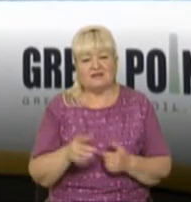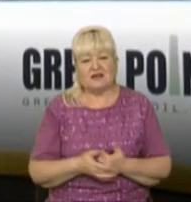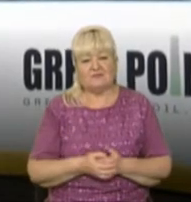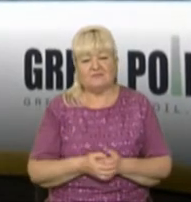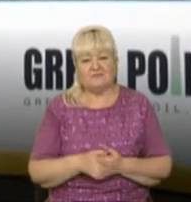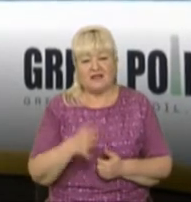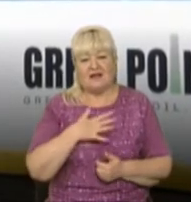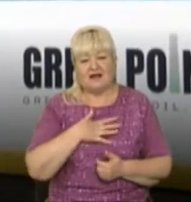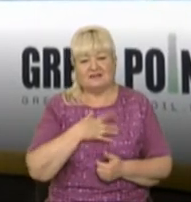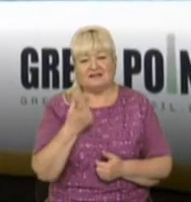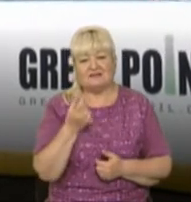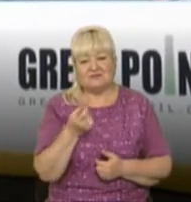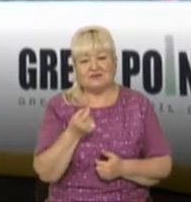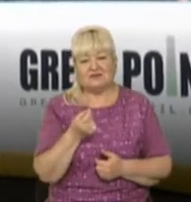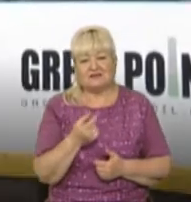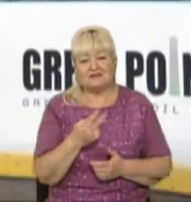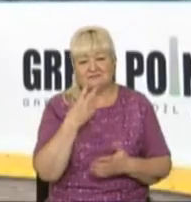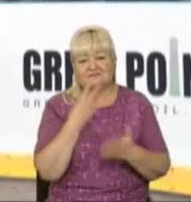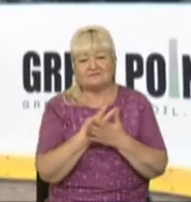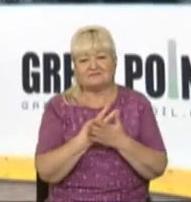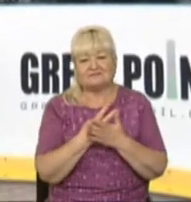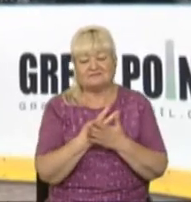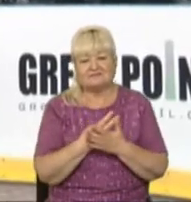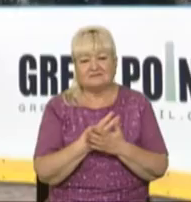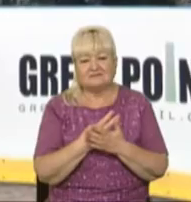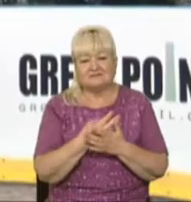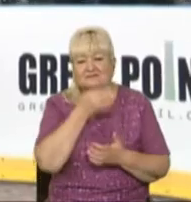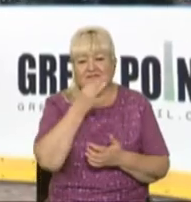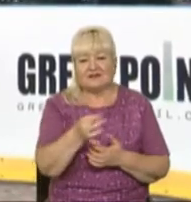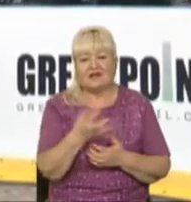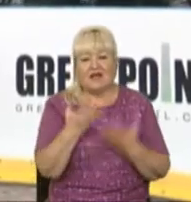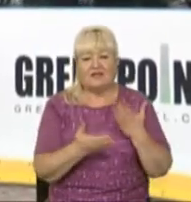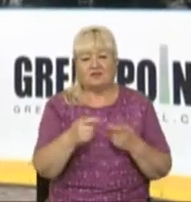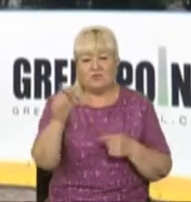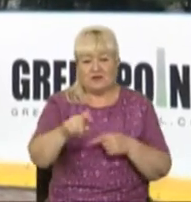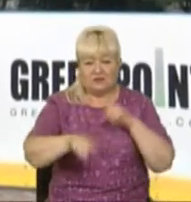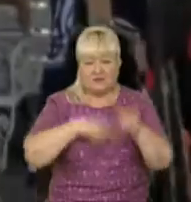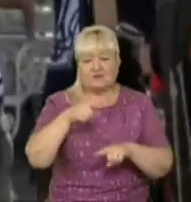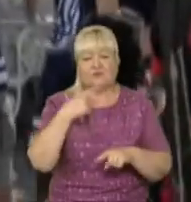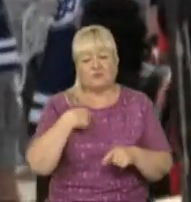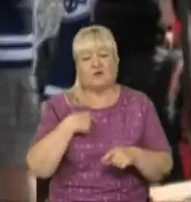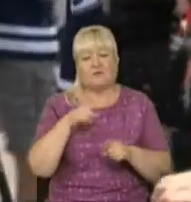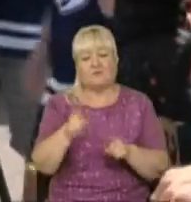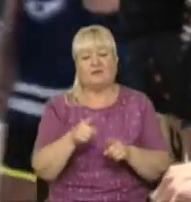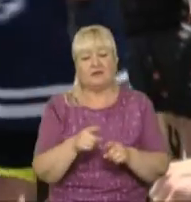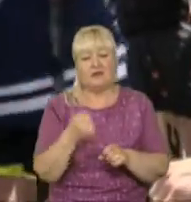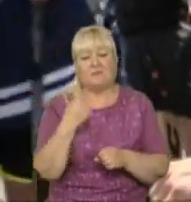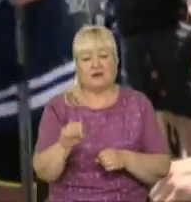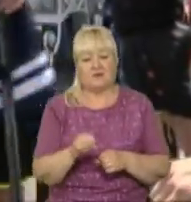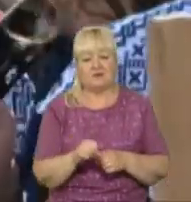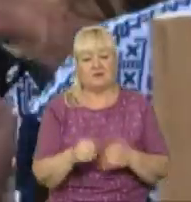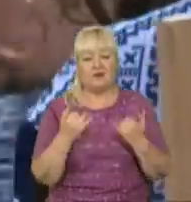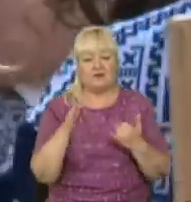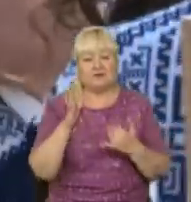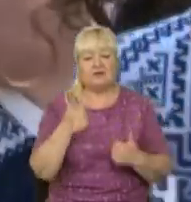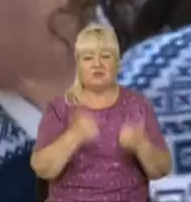що ми там тим канадцям трошки дали. Віться чого. Як вони якраз до нас приїдуть ще наступного року, я думаю, ми їх переможемо. За перші сьогодні будуть змагатися